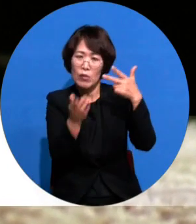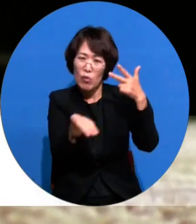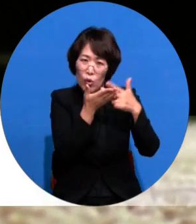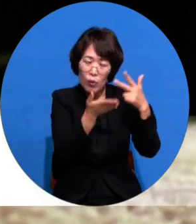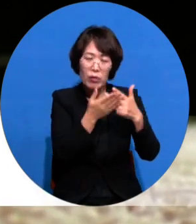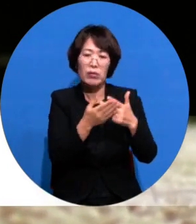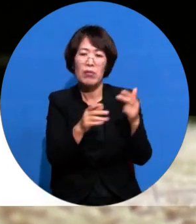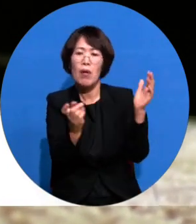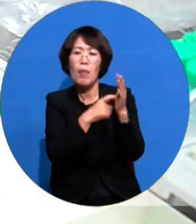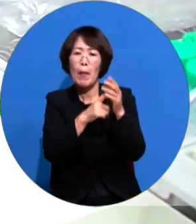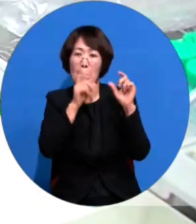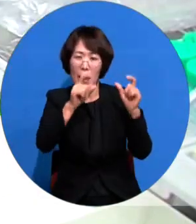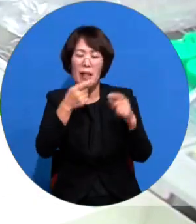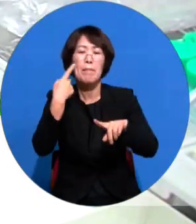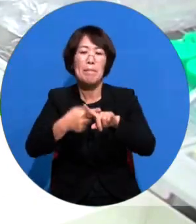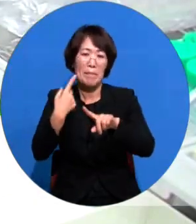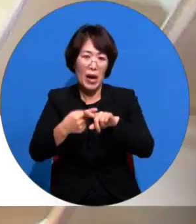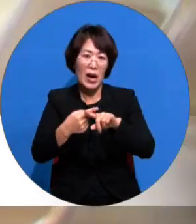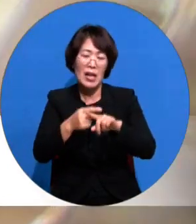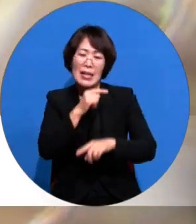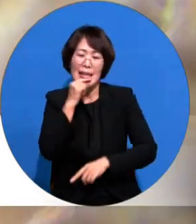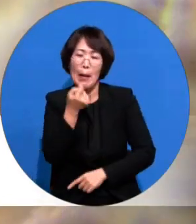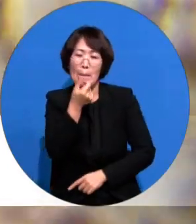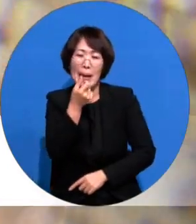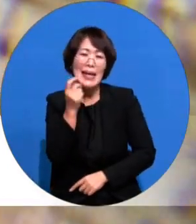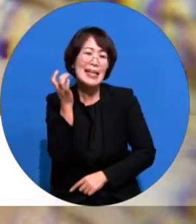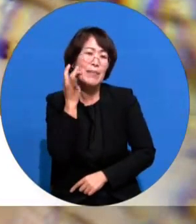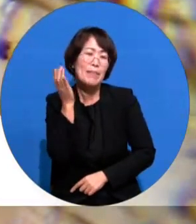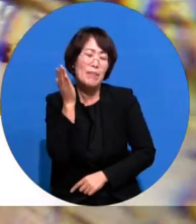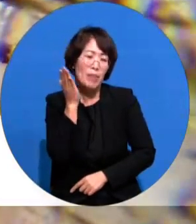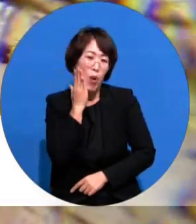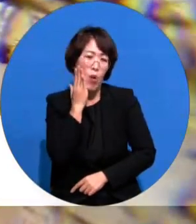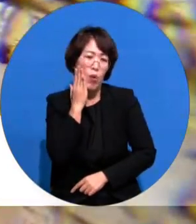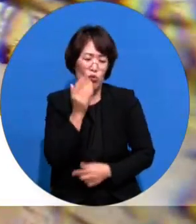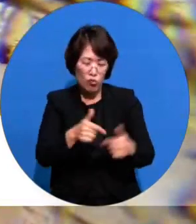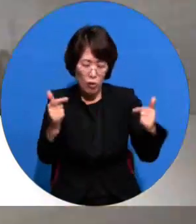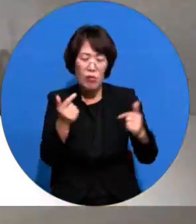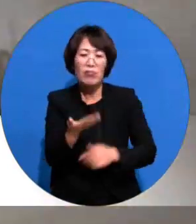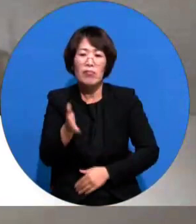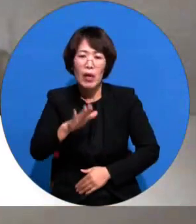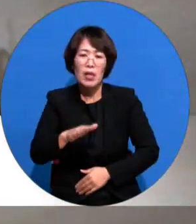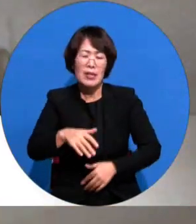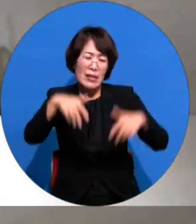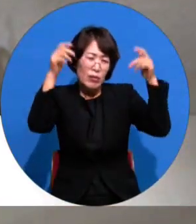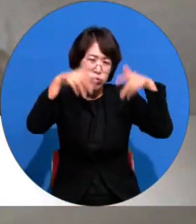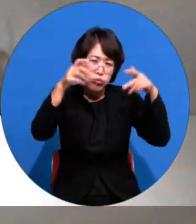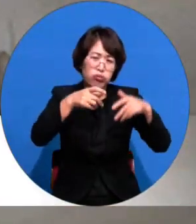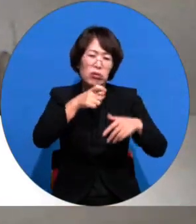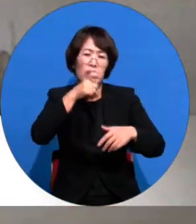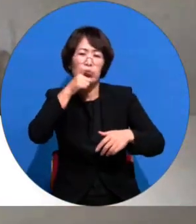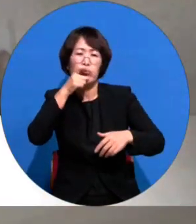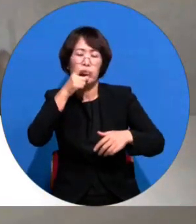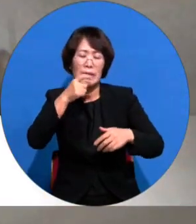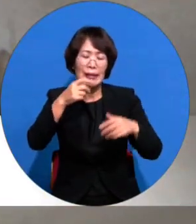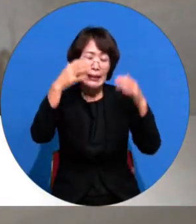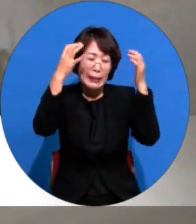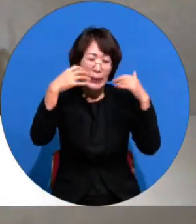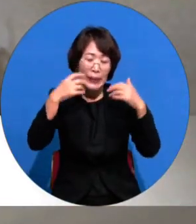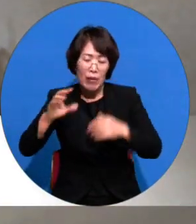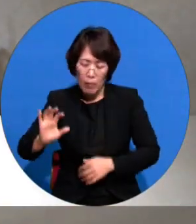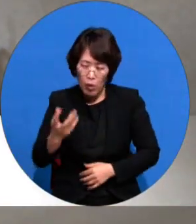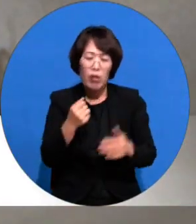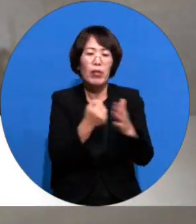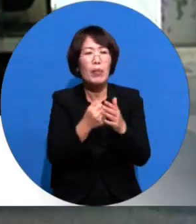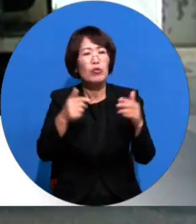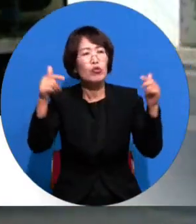경보 발령 수준에 근접하게 작은 빨간 진모기의 밀도가 높았으나 지속적인 장마와 폭염, 태풍으로 그